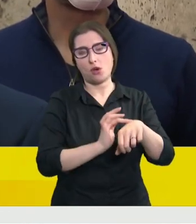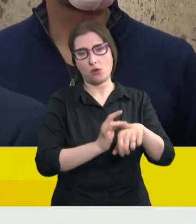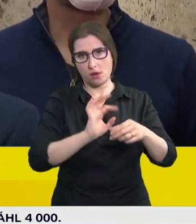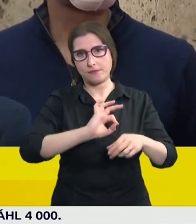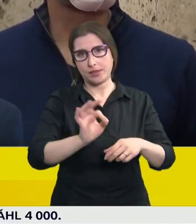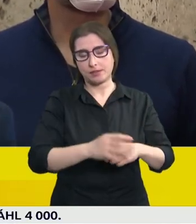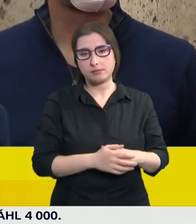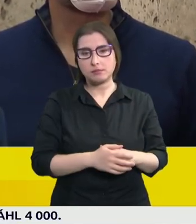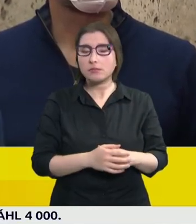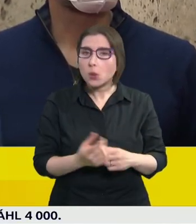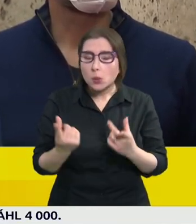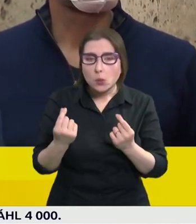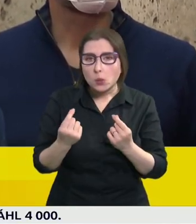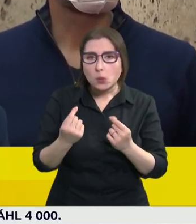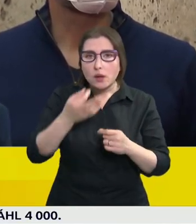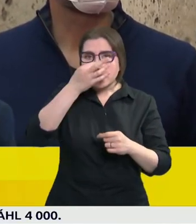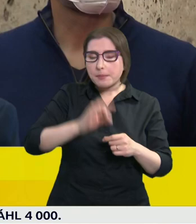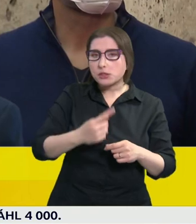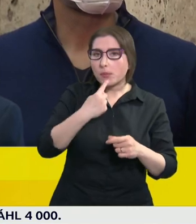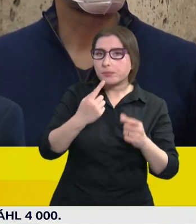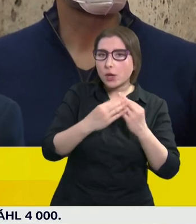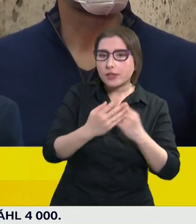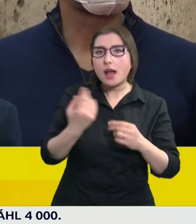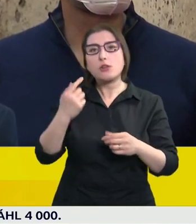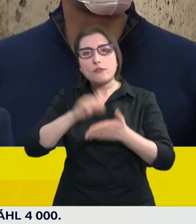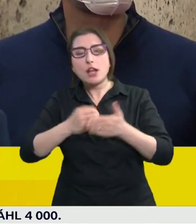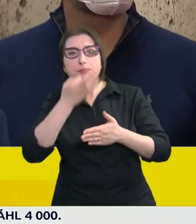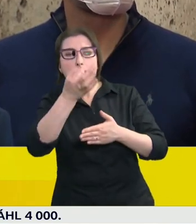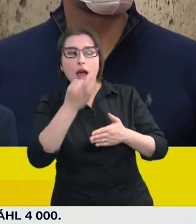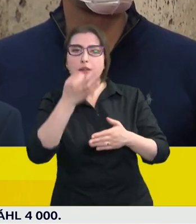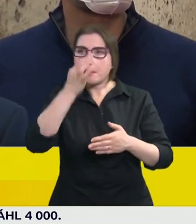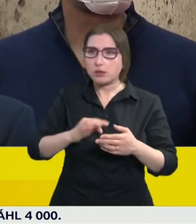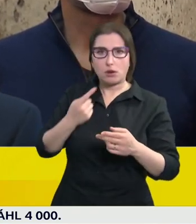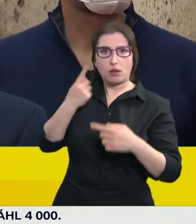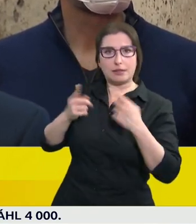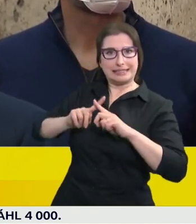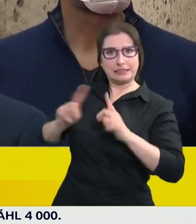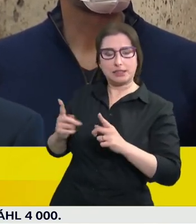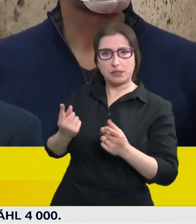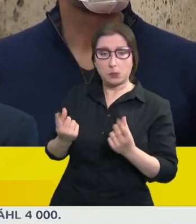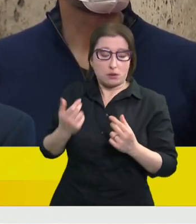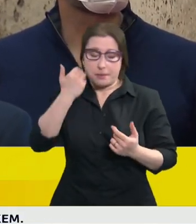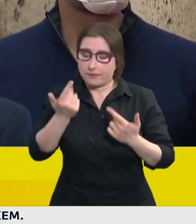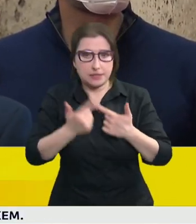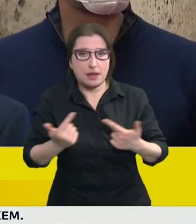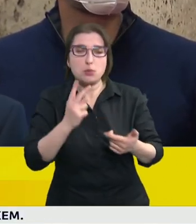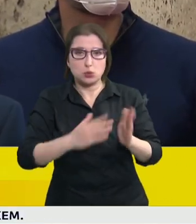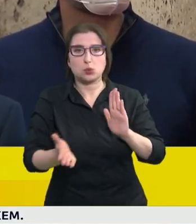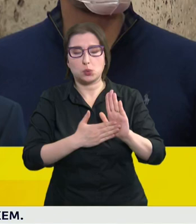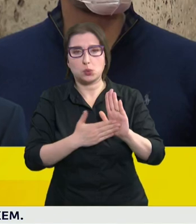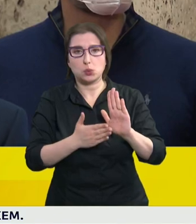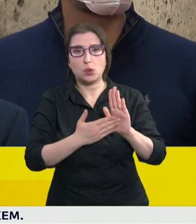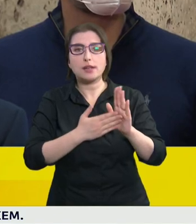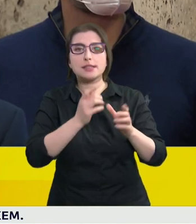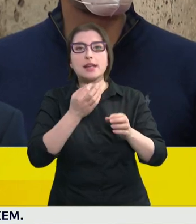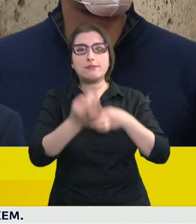si tedy vysvětlujete, že německá strana potom na dotazy novinářů odpovídá jinak? Já na to nemám vysvětlení. Já pouze mohu doložit jaksi informace, které